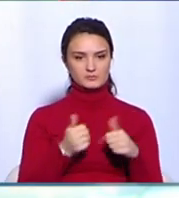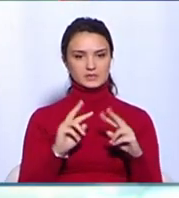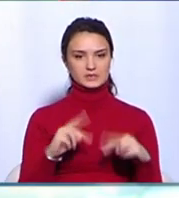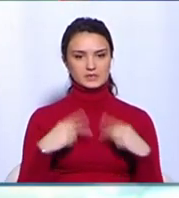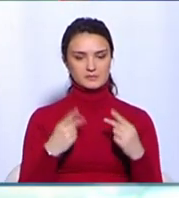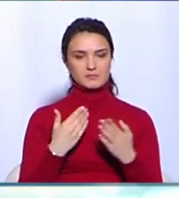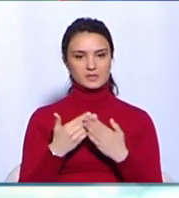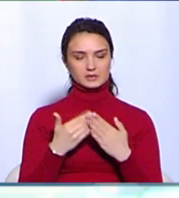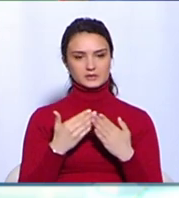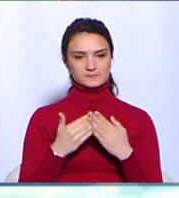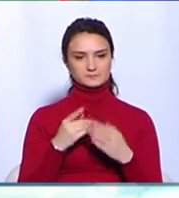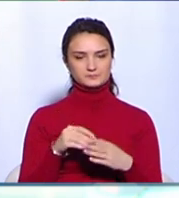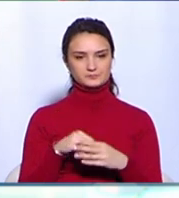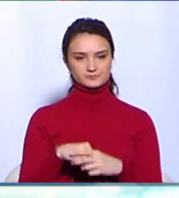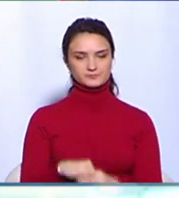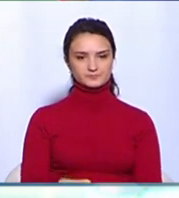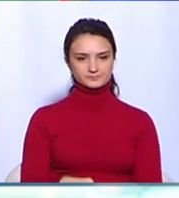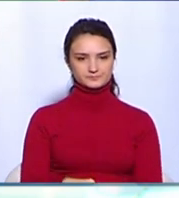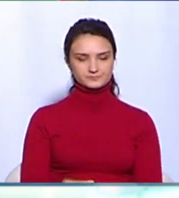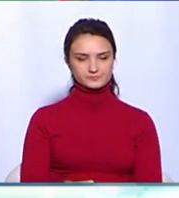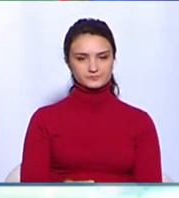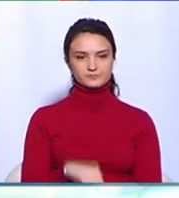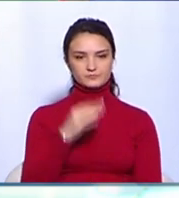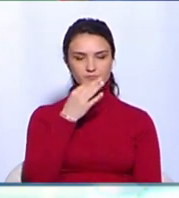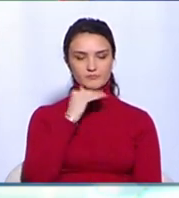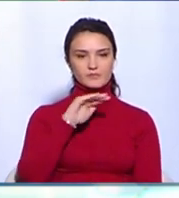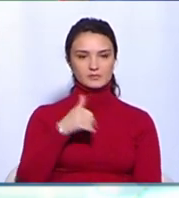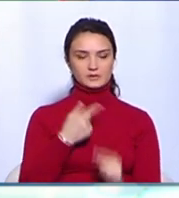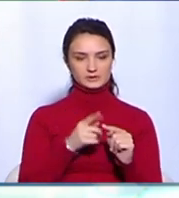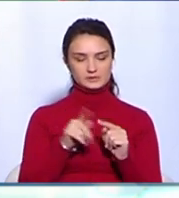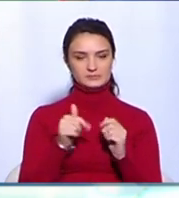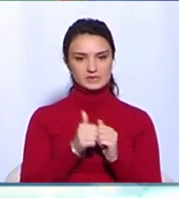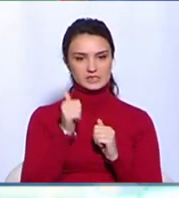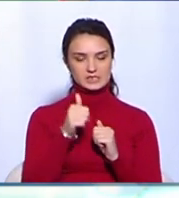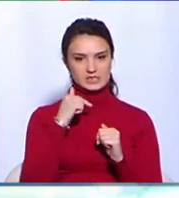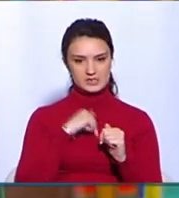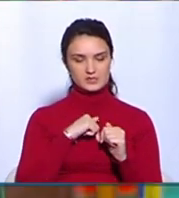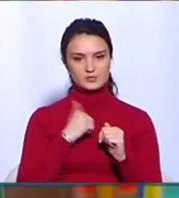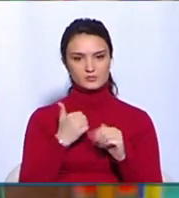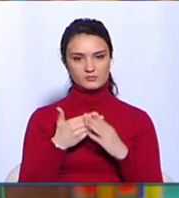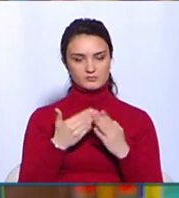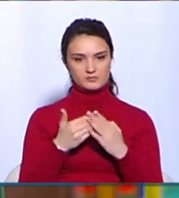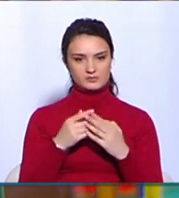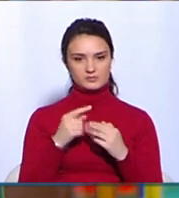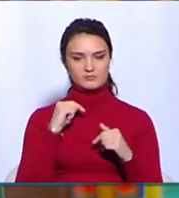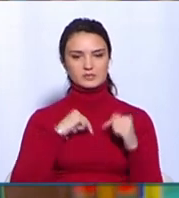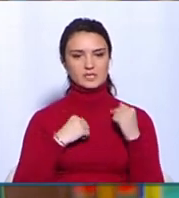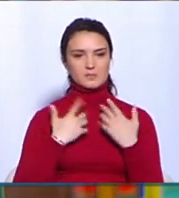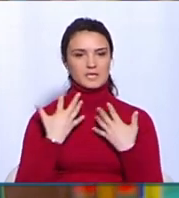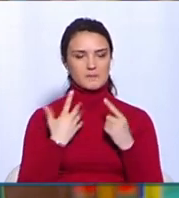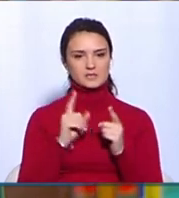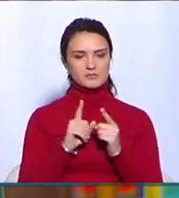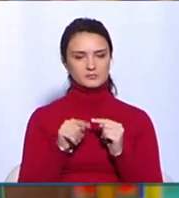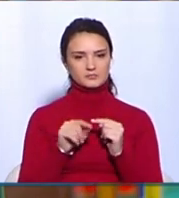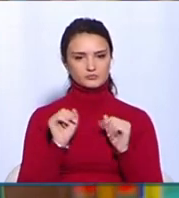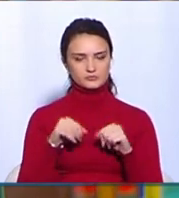ფორმირდება მაგალითად და შემდეგ აი ამ წინასწარ განწყობაზე, აი მაგალითად ტემპერამენტი მოაქვს